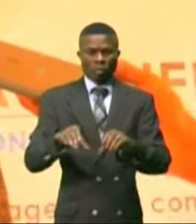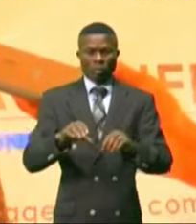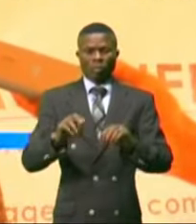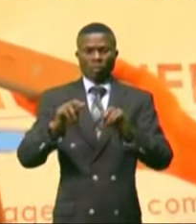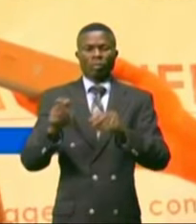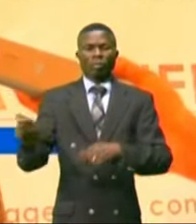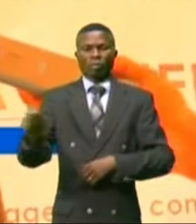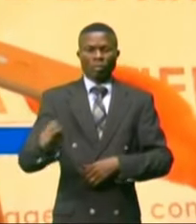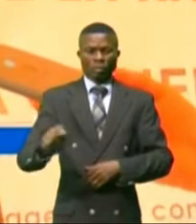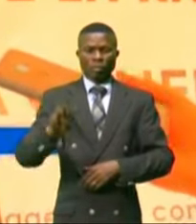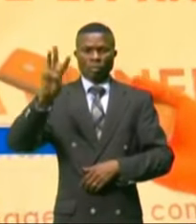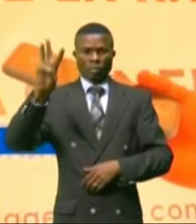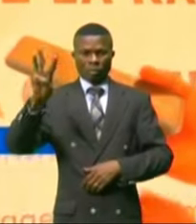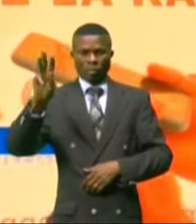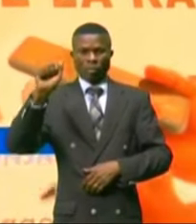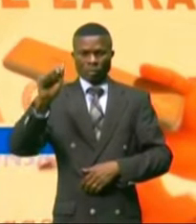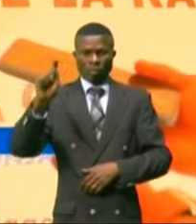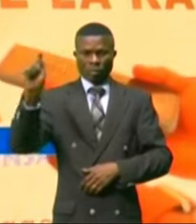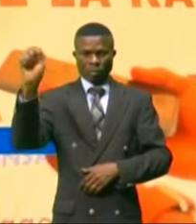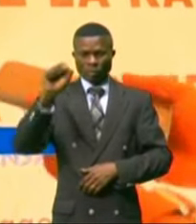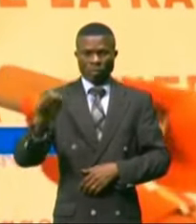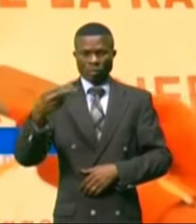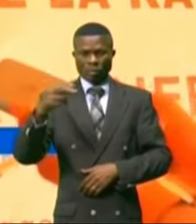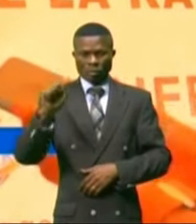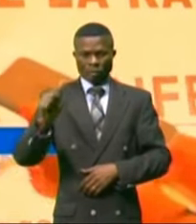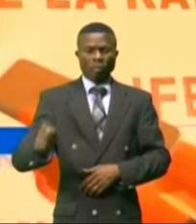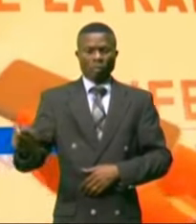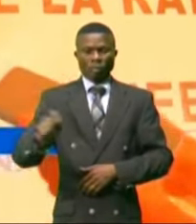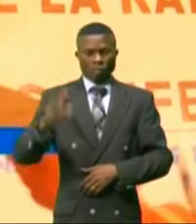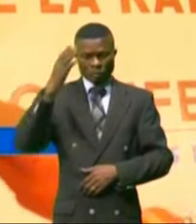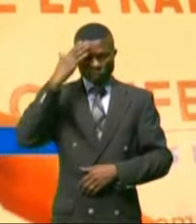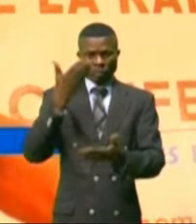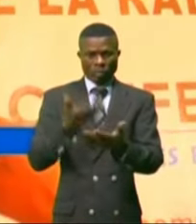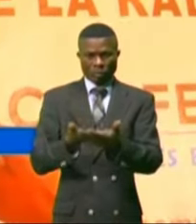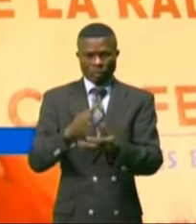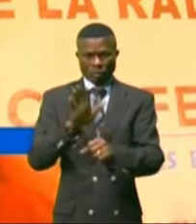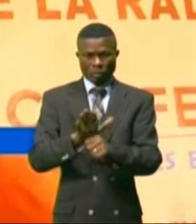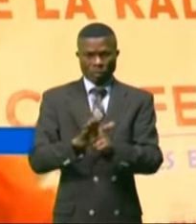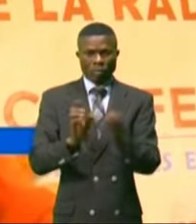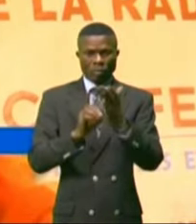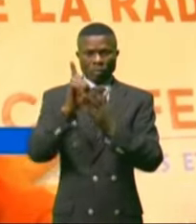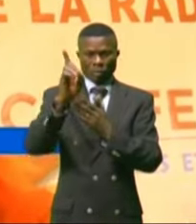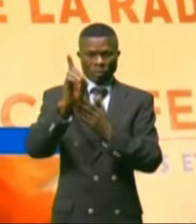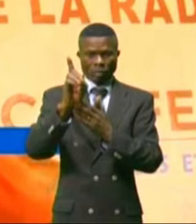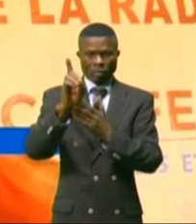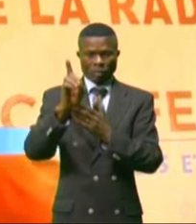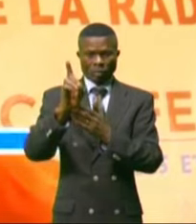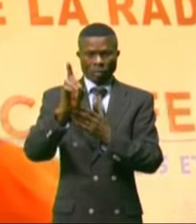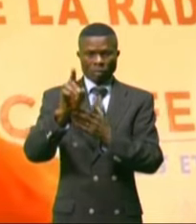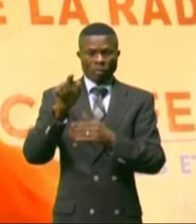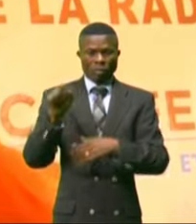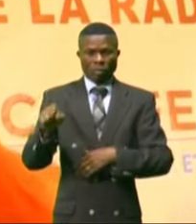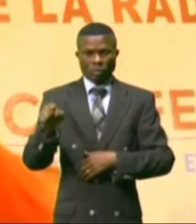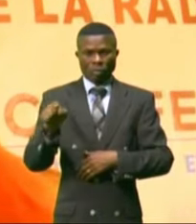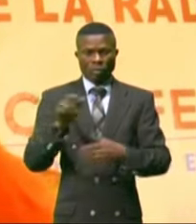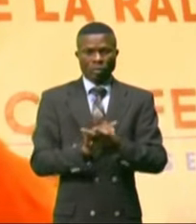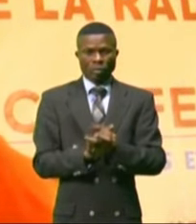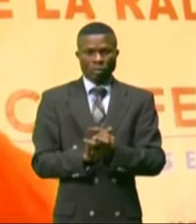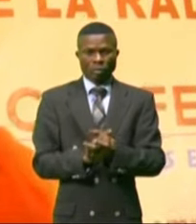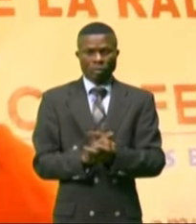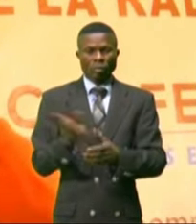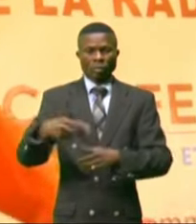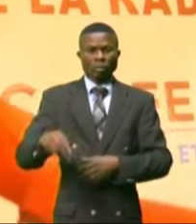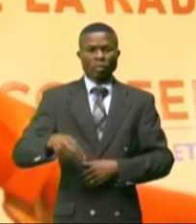dans les territoires de Watsa. Aujourd'hui, Watsa, comme territoire, connaît un boom de développement grâce à l'implantation de Kibalibol de Maïne. Et dans la